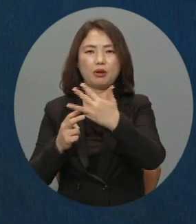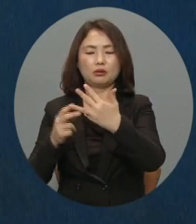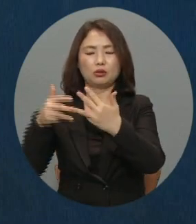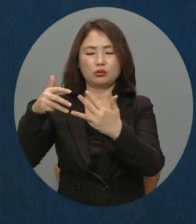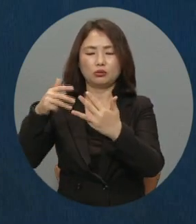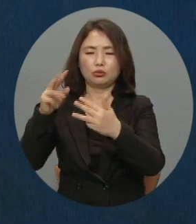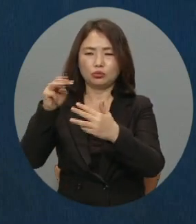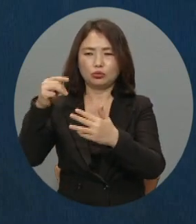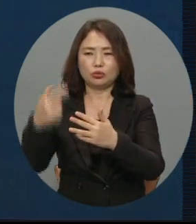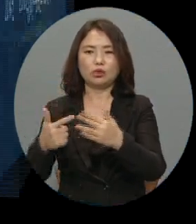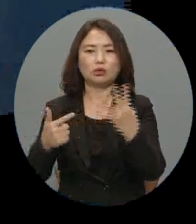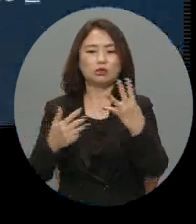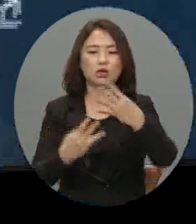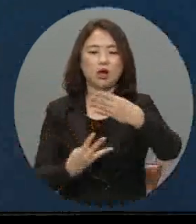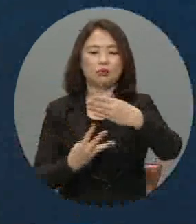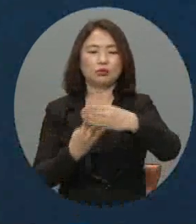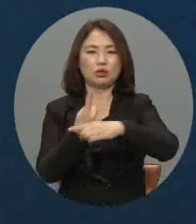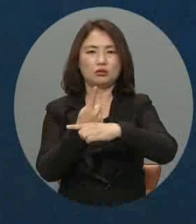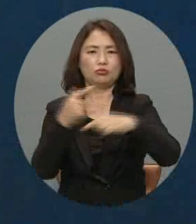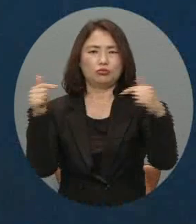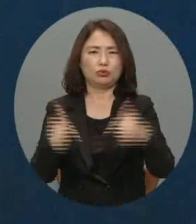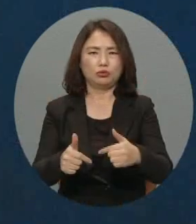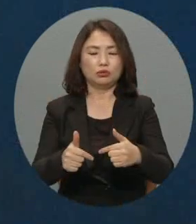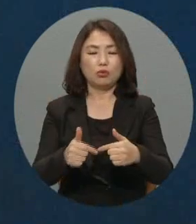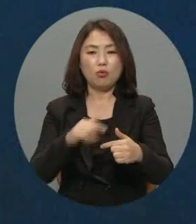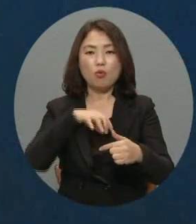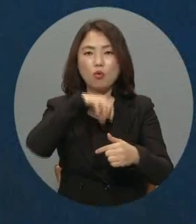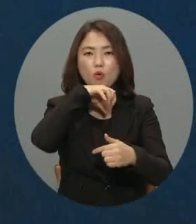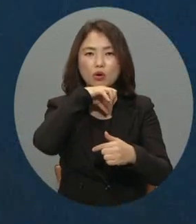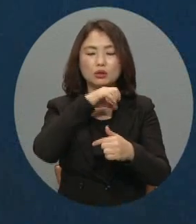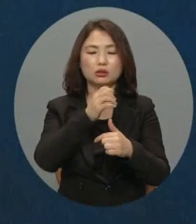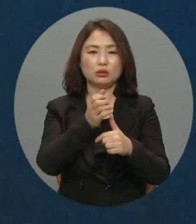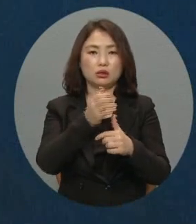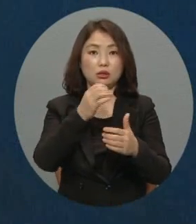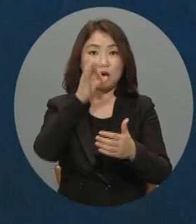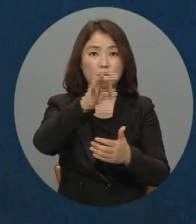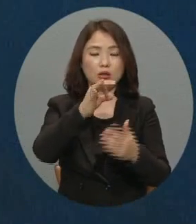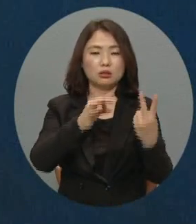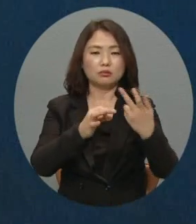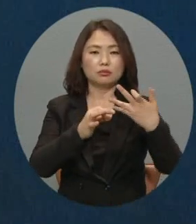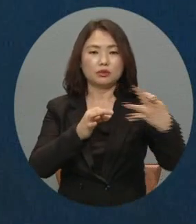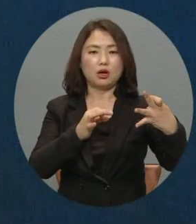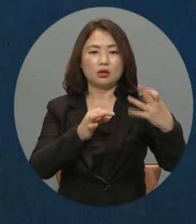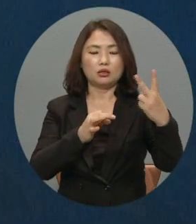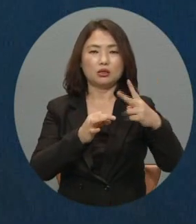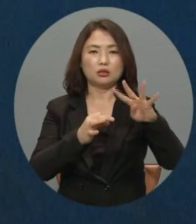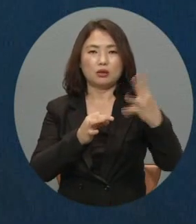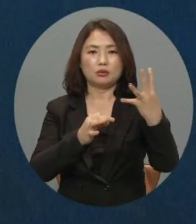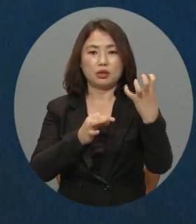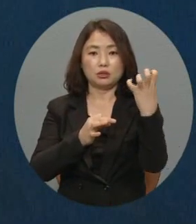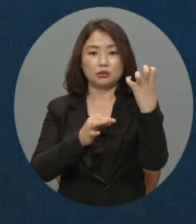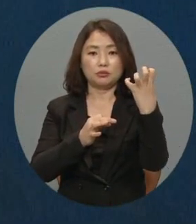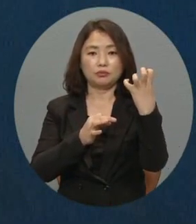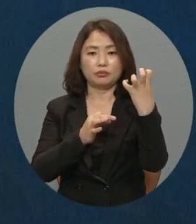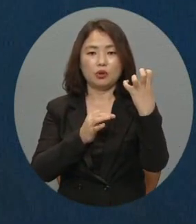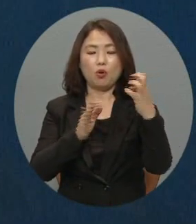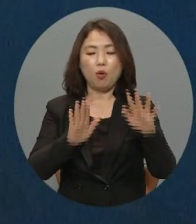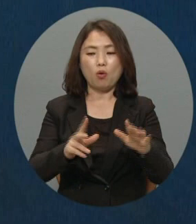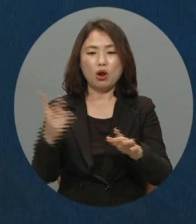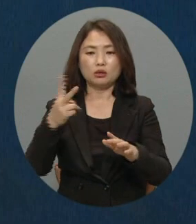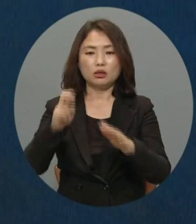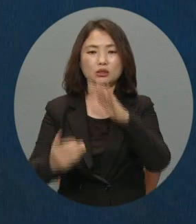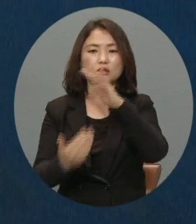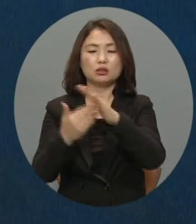1로 크게 줄었습니다. 그 결과 오징어 산지 가격도 2014년 2,440원에서 올해